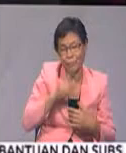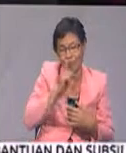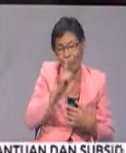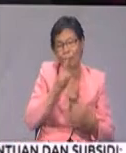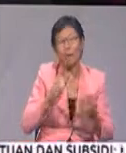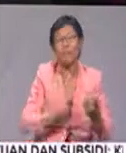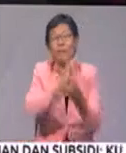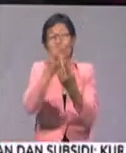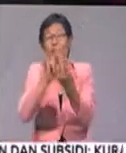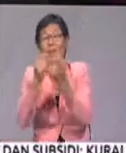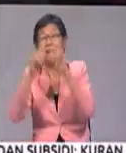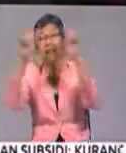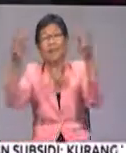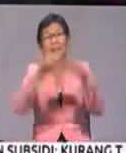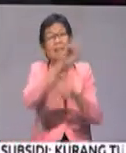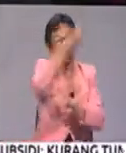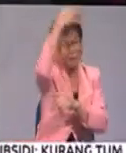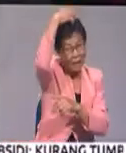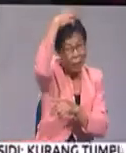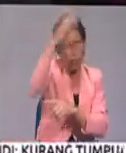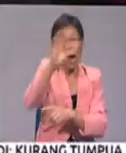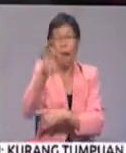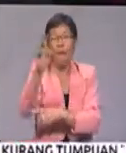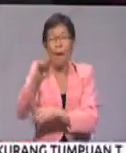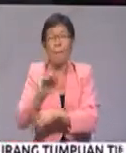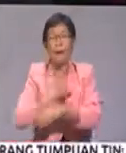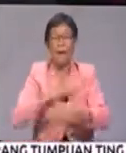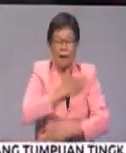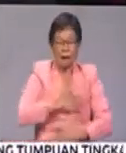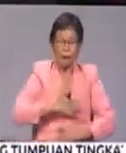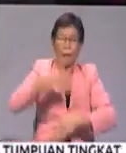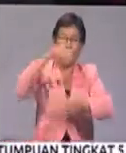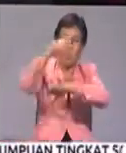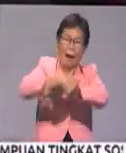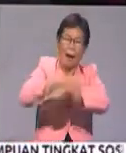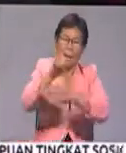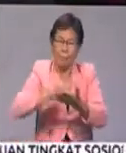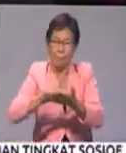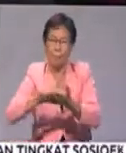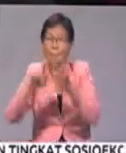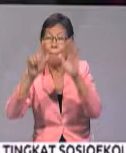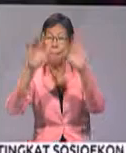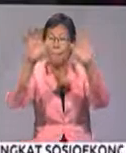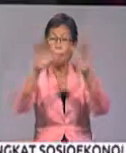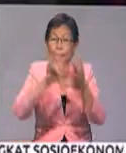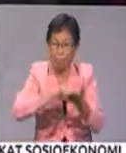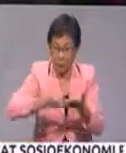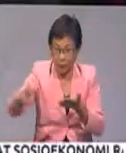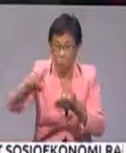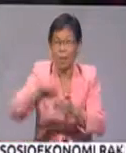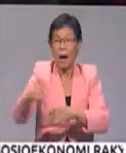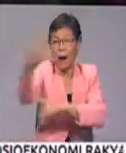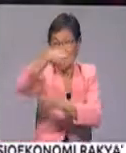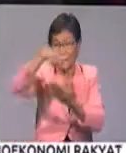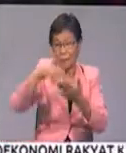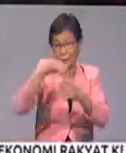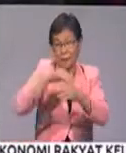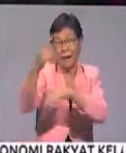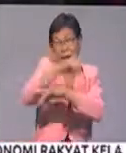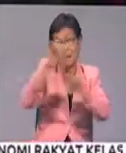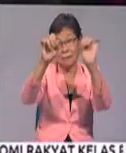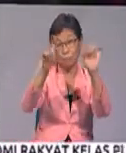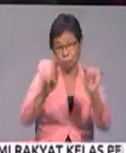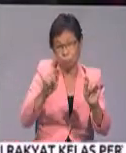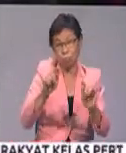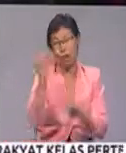sesuai dengan tema yang Selangor FM berikan pada malam ini, iaitu hiburan malam minggu, sesuai juga dengan keadaannya di hari ini pada hari Sabtu.